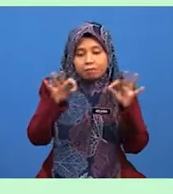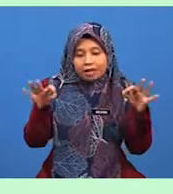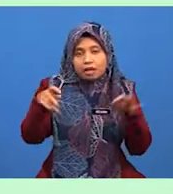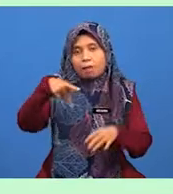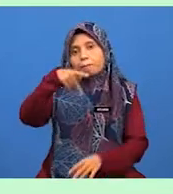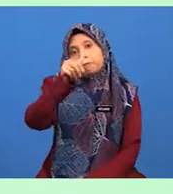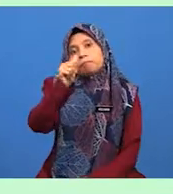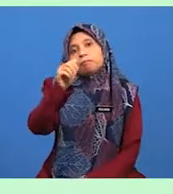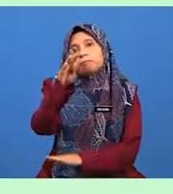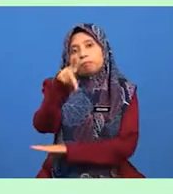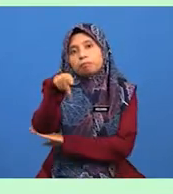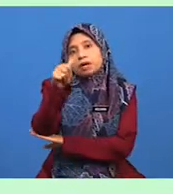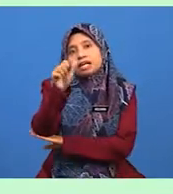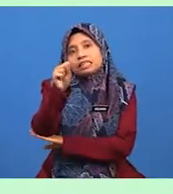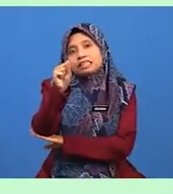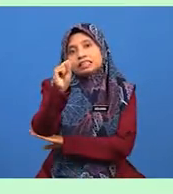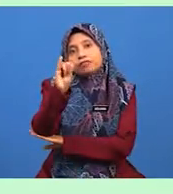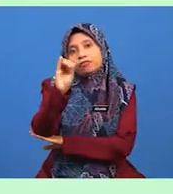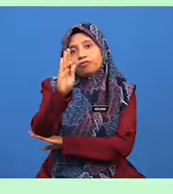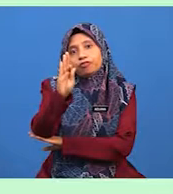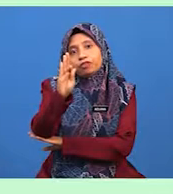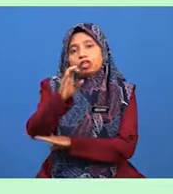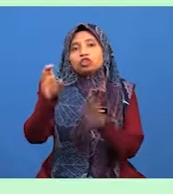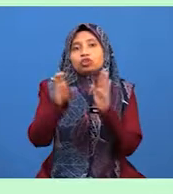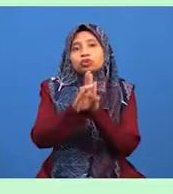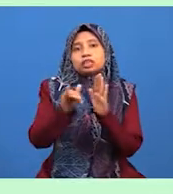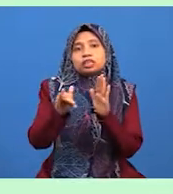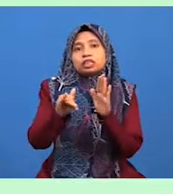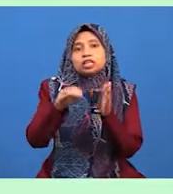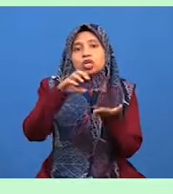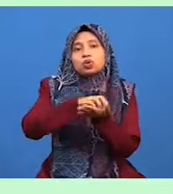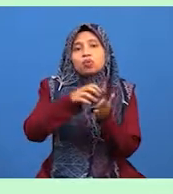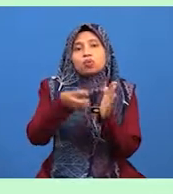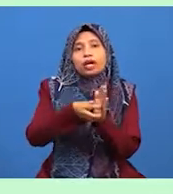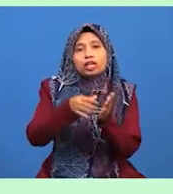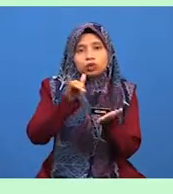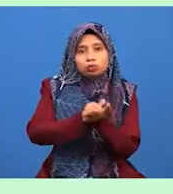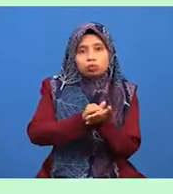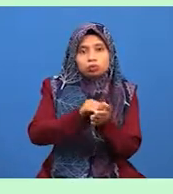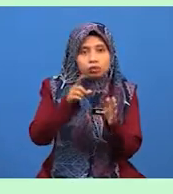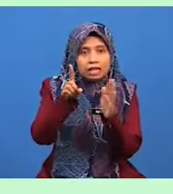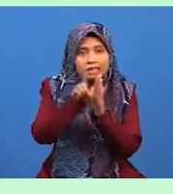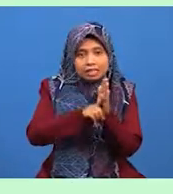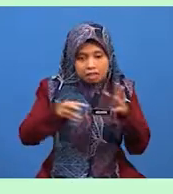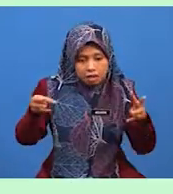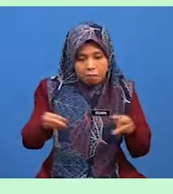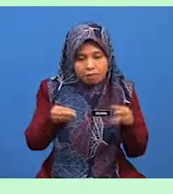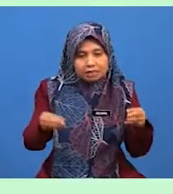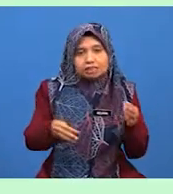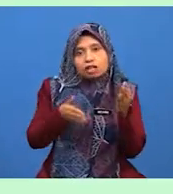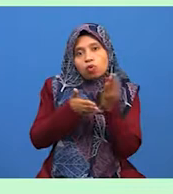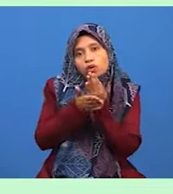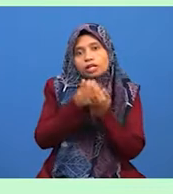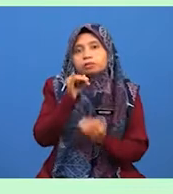pasif. Contoh ayat tersebut ialah kuih itu dimasak oleh